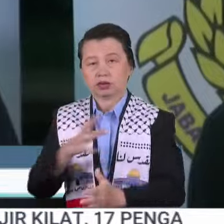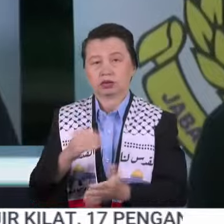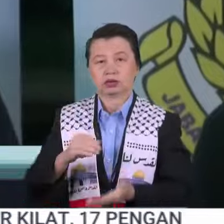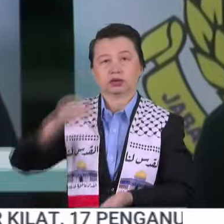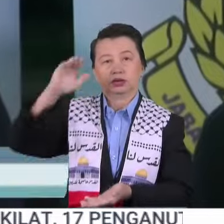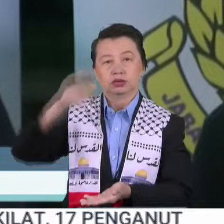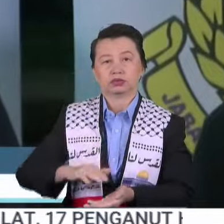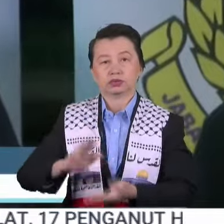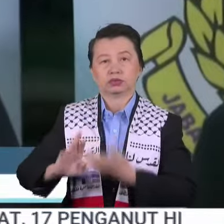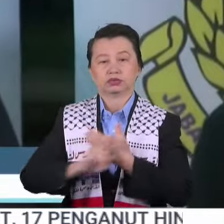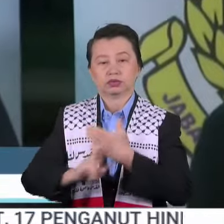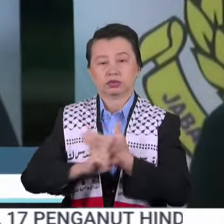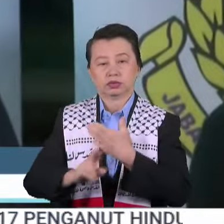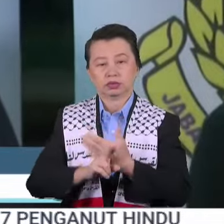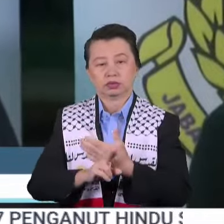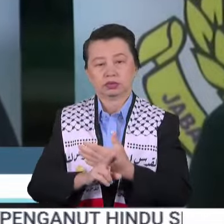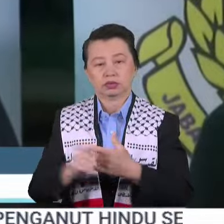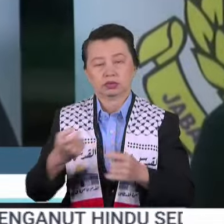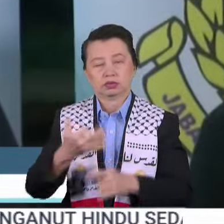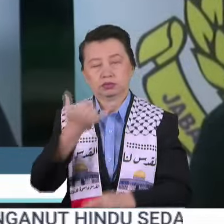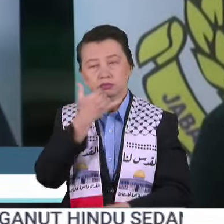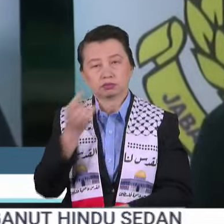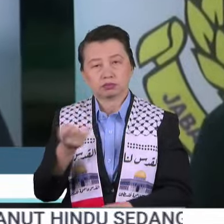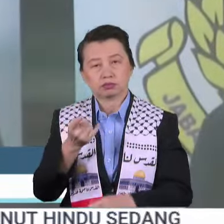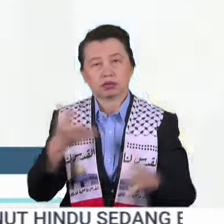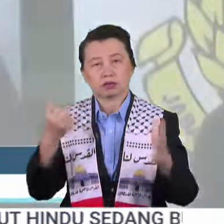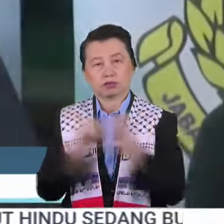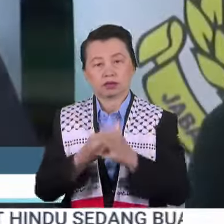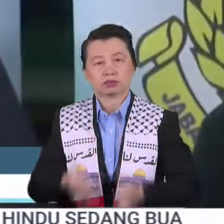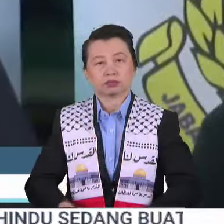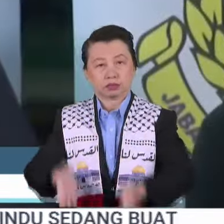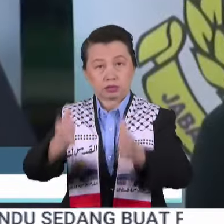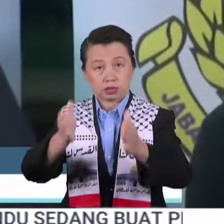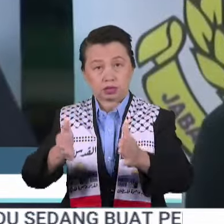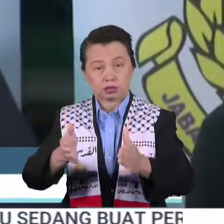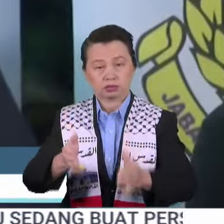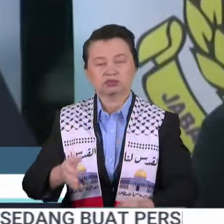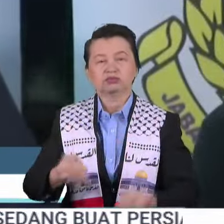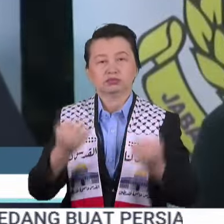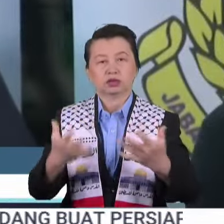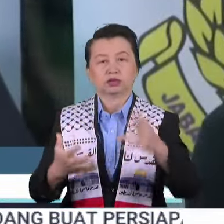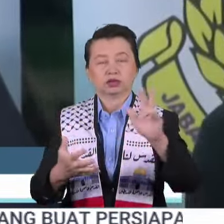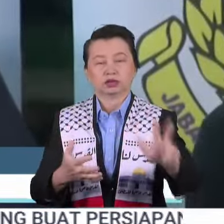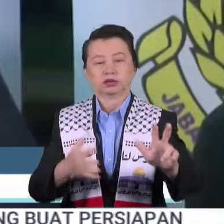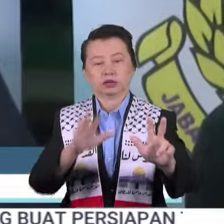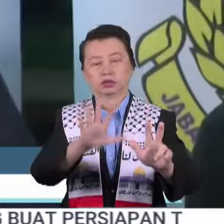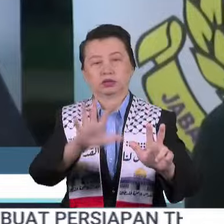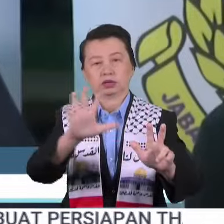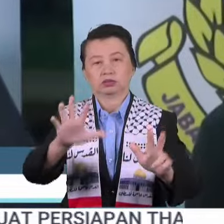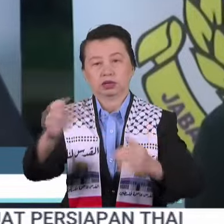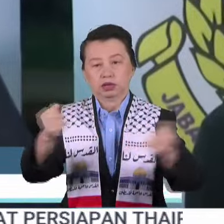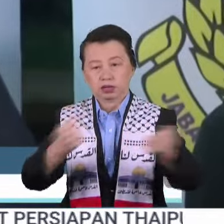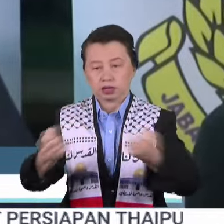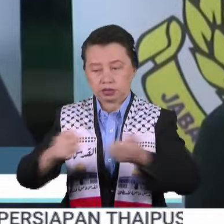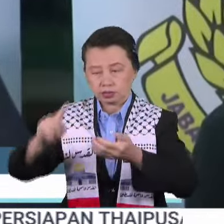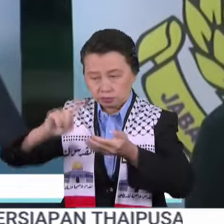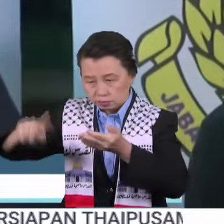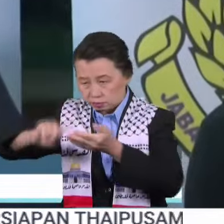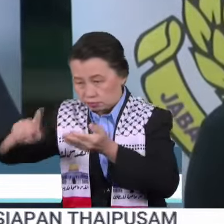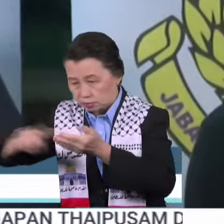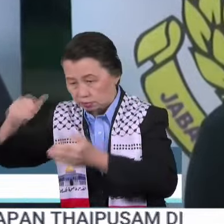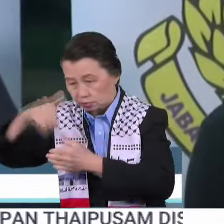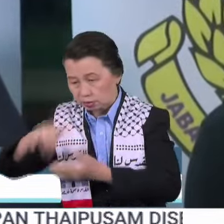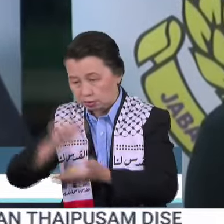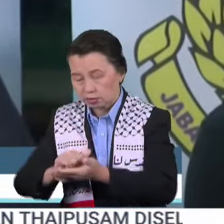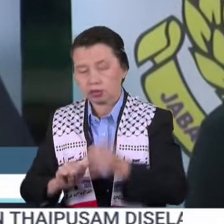mengurangkan risiko dan dari segi kecuaian dan juga kemalangan jalan raya. Daripada sebanyak 755 buah kenderaan yang diperiksa malam